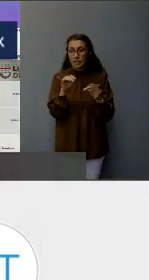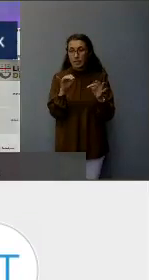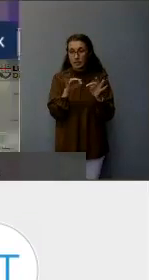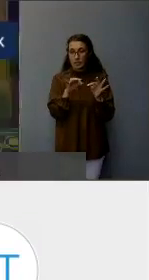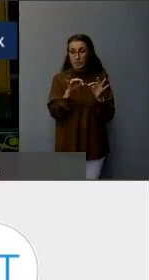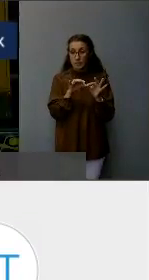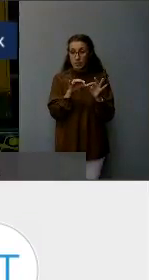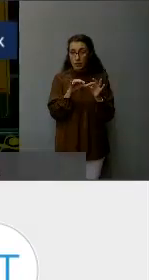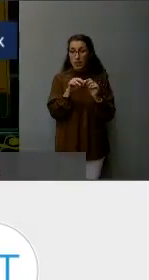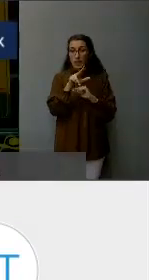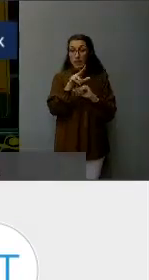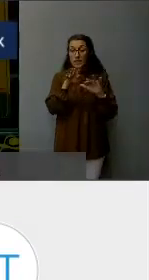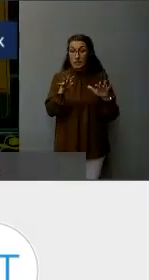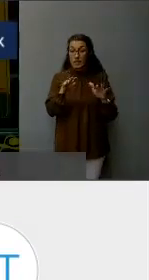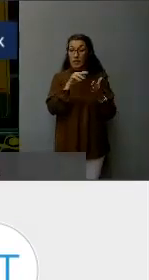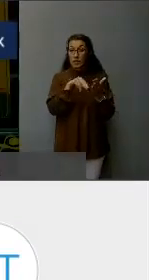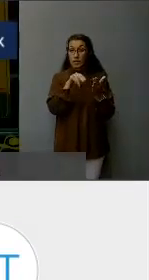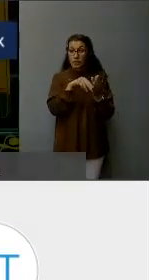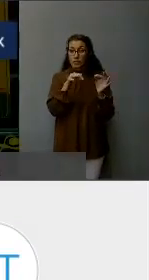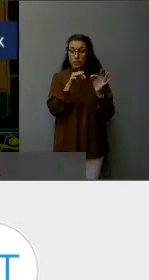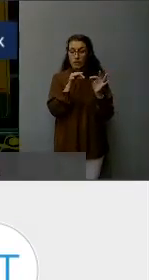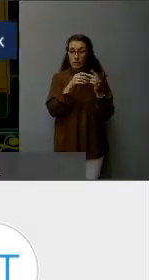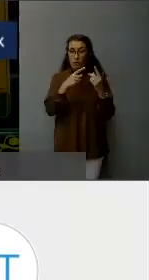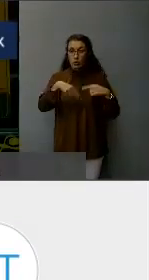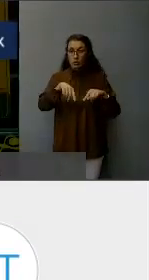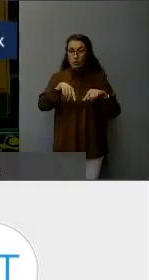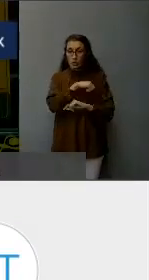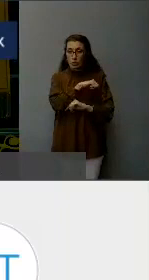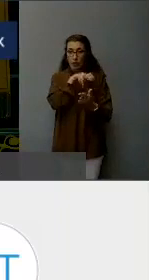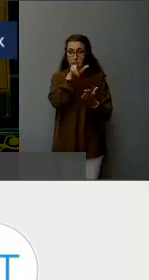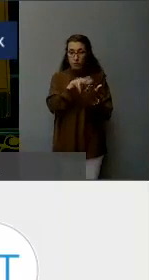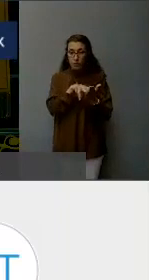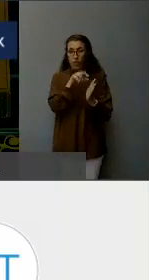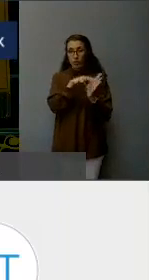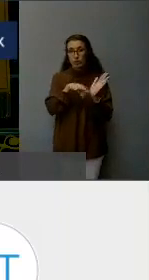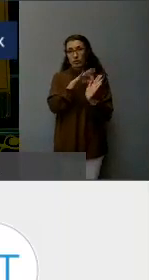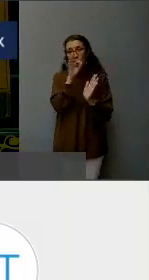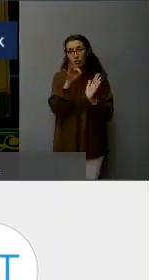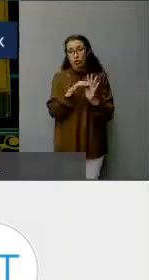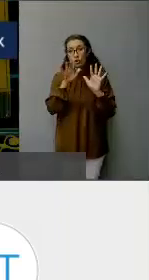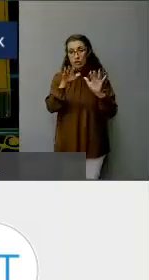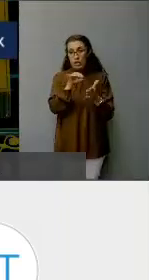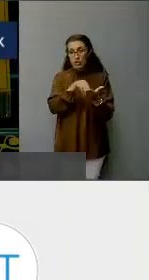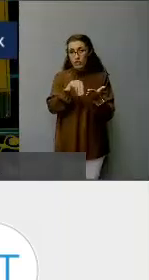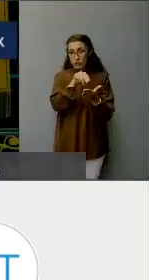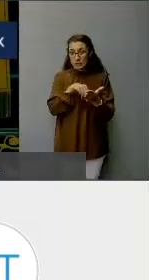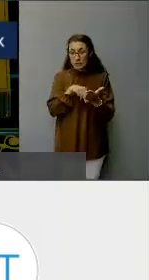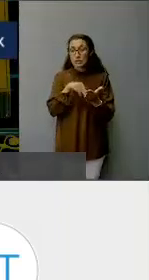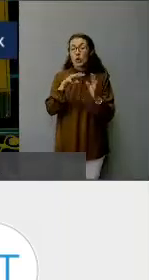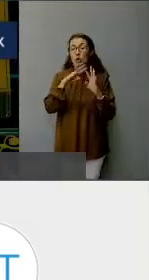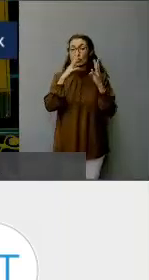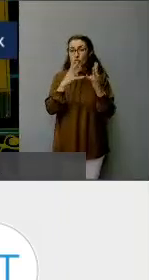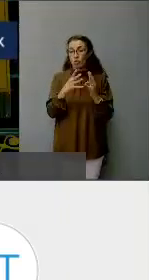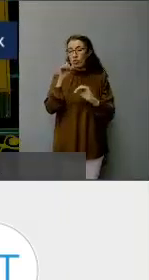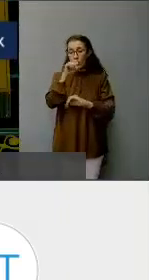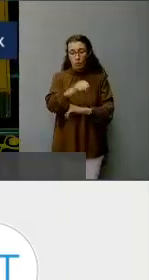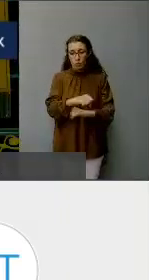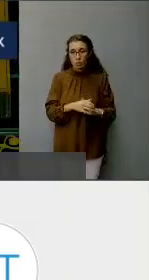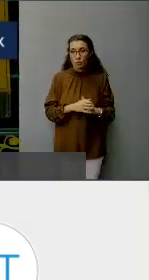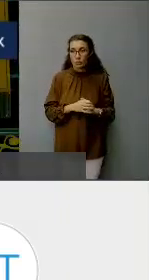39 voti favorevoli il consiglio comunale approva ordine del giorno numero 10 in votazione parere contrario della